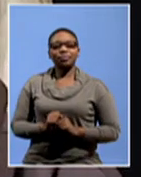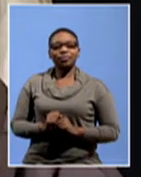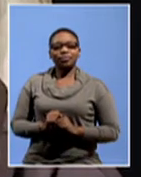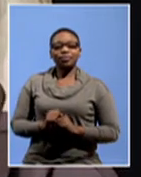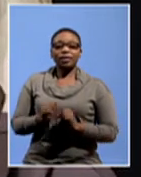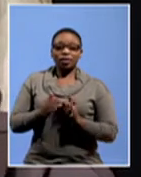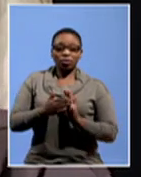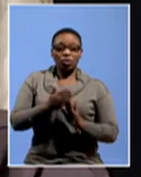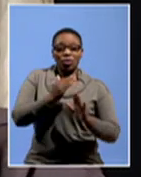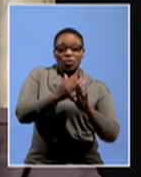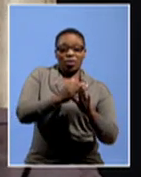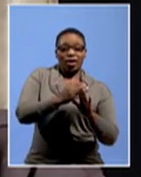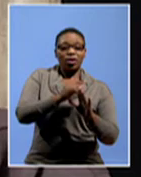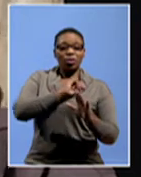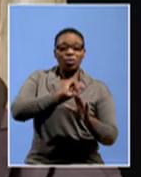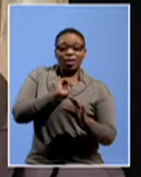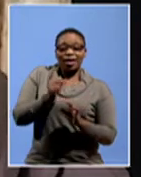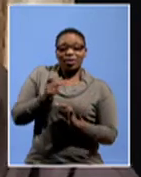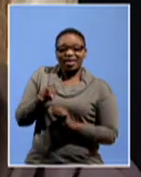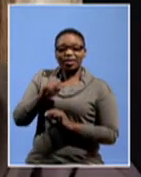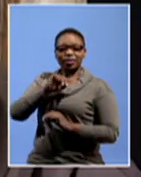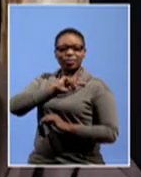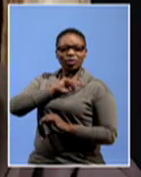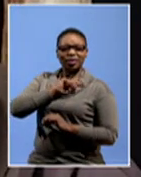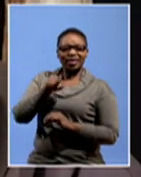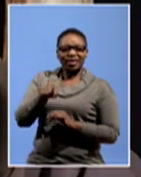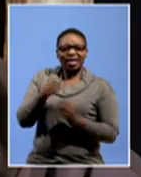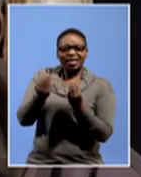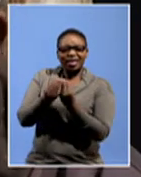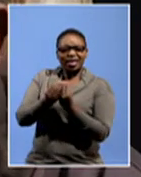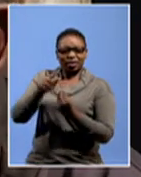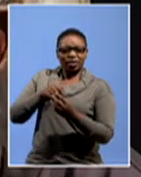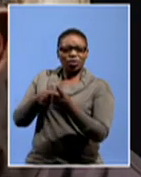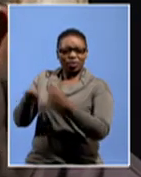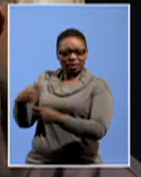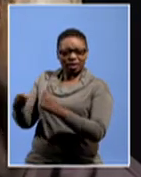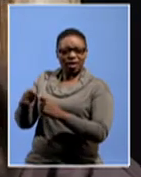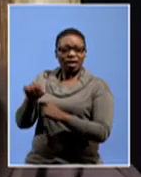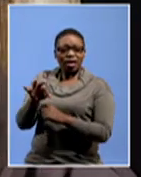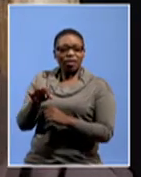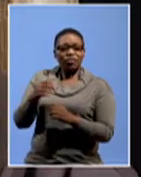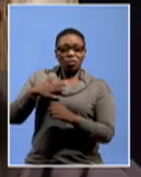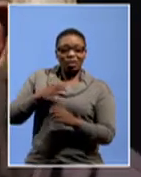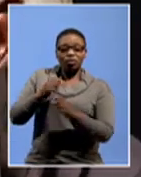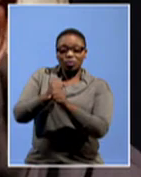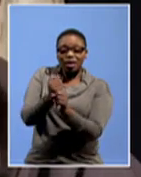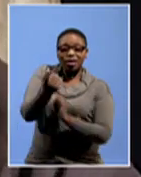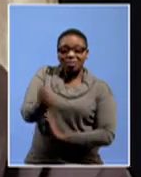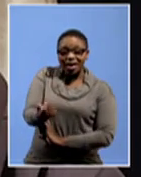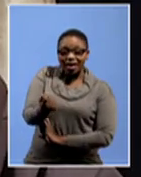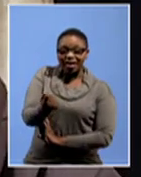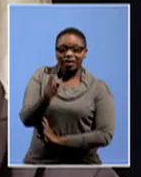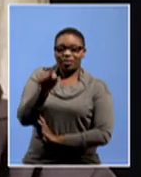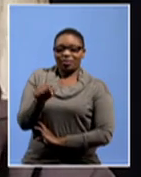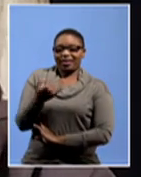Werk toe, ons noem die werk, want ons die goed wat ons verkoop daar, is werk. As jy nie vandag geld